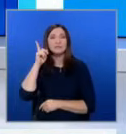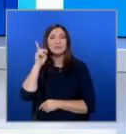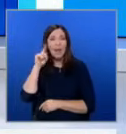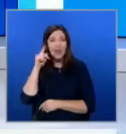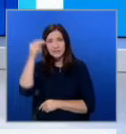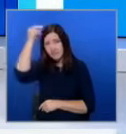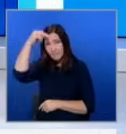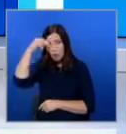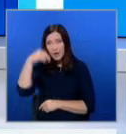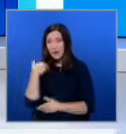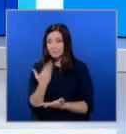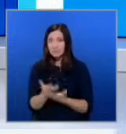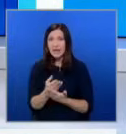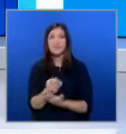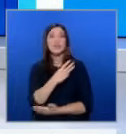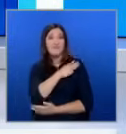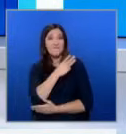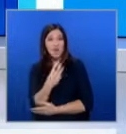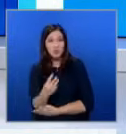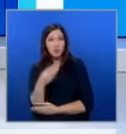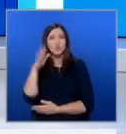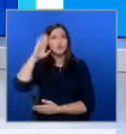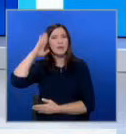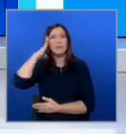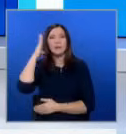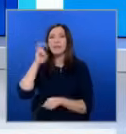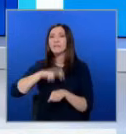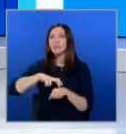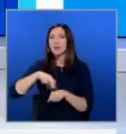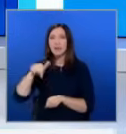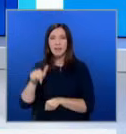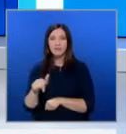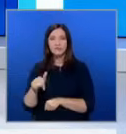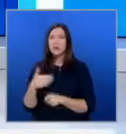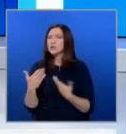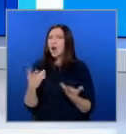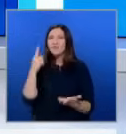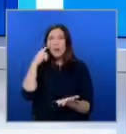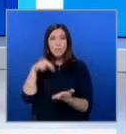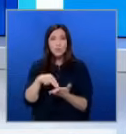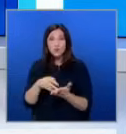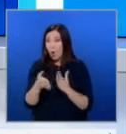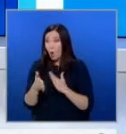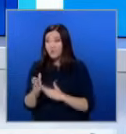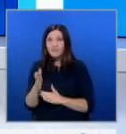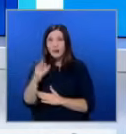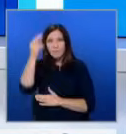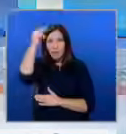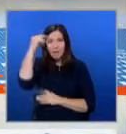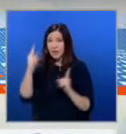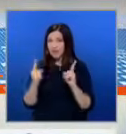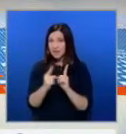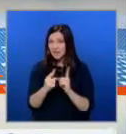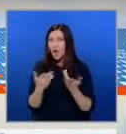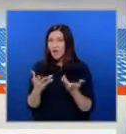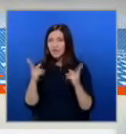Зеленски. България е представена във Вашингтон от служебния премиер Димитър Главчев. С каква позиция отива страната ни на